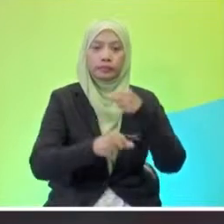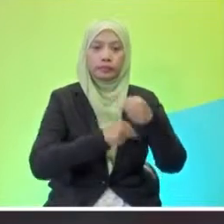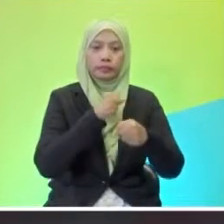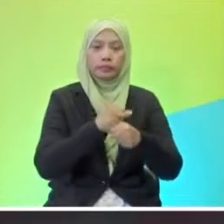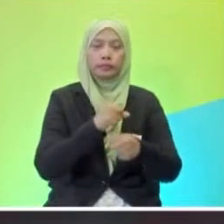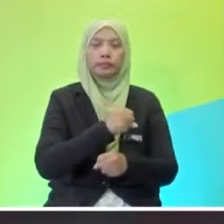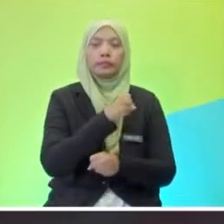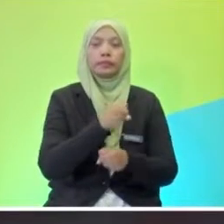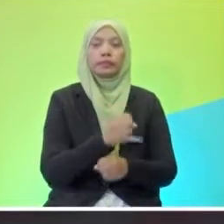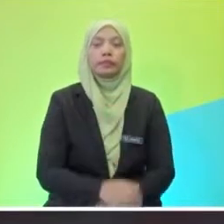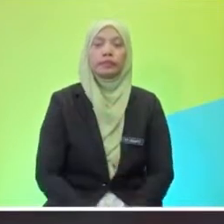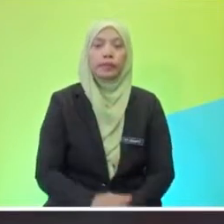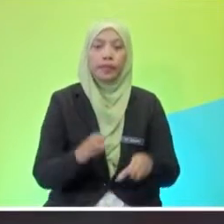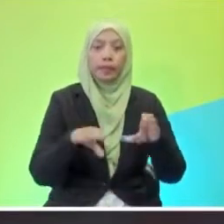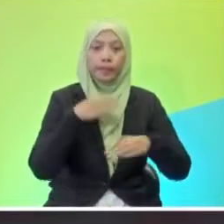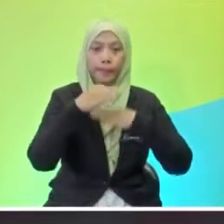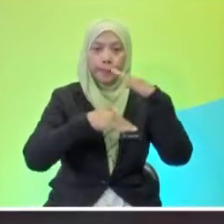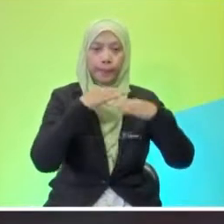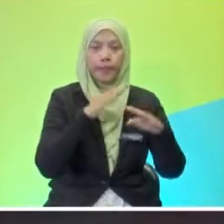alam sekitar